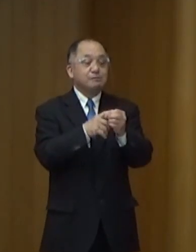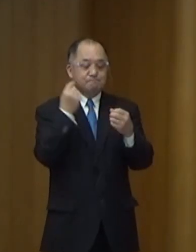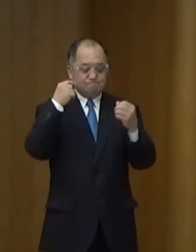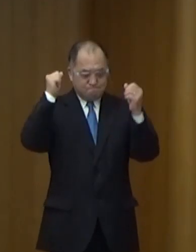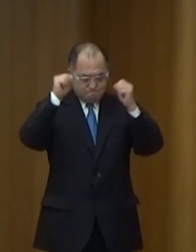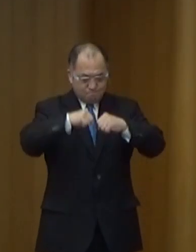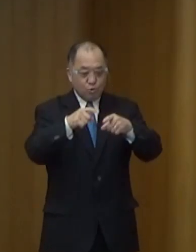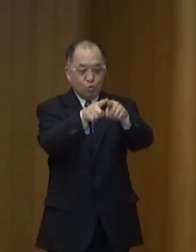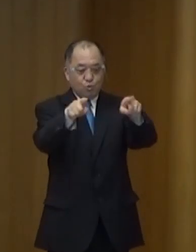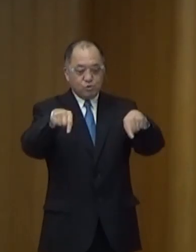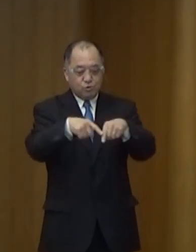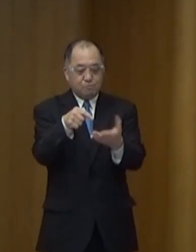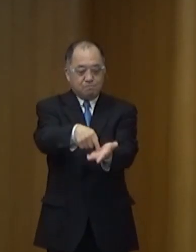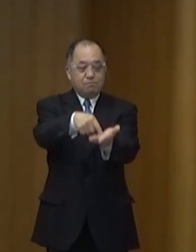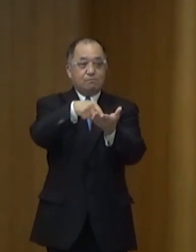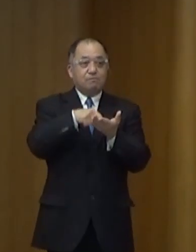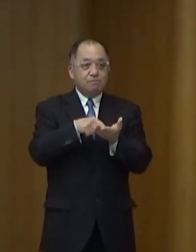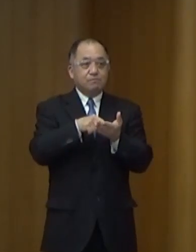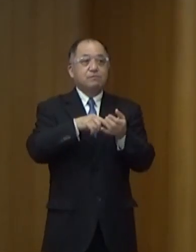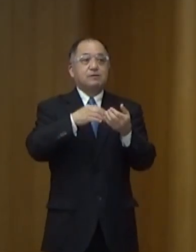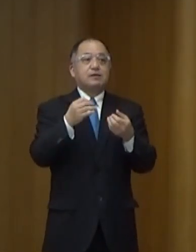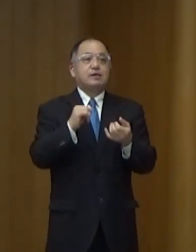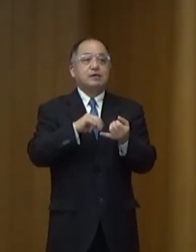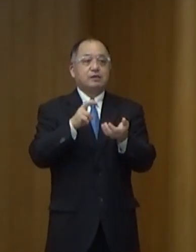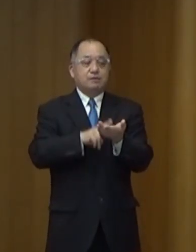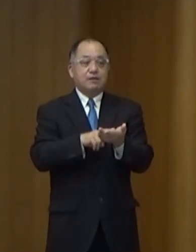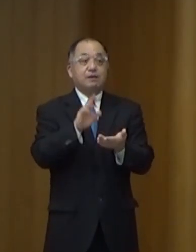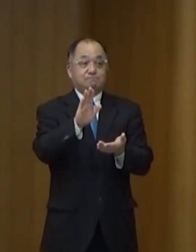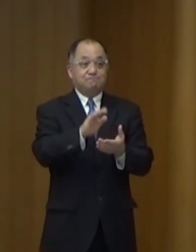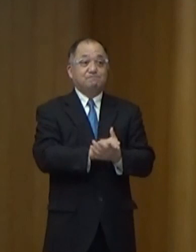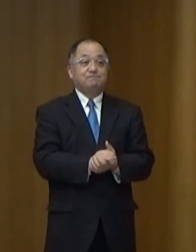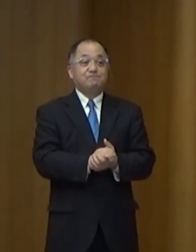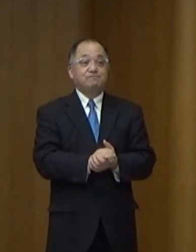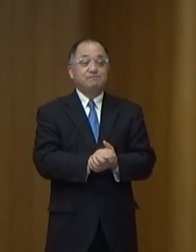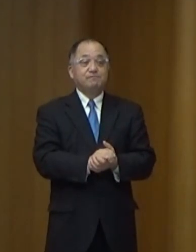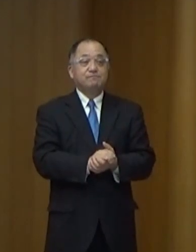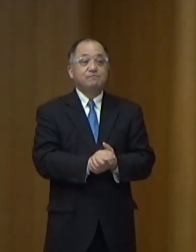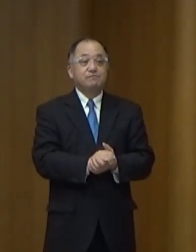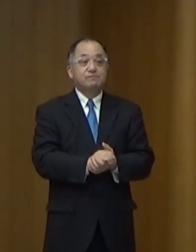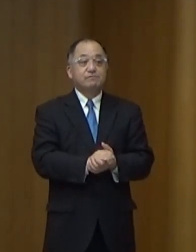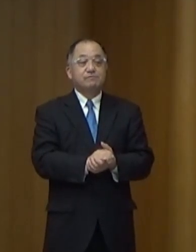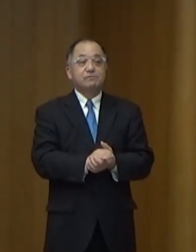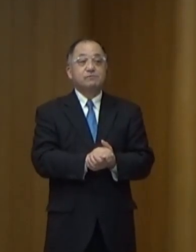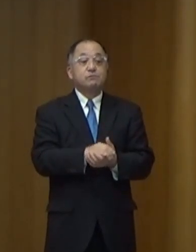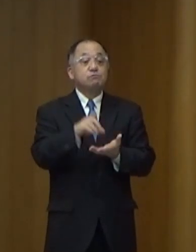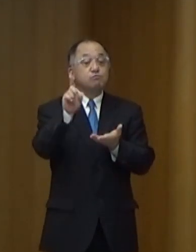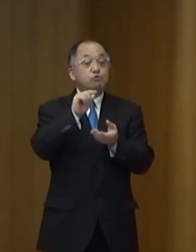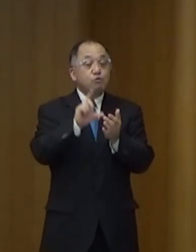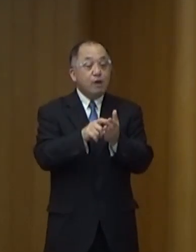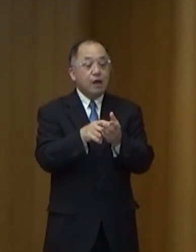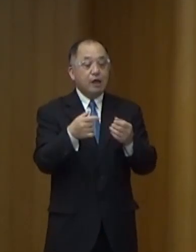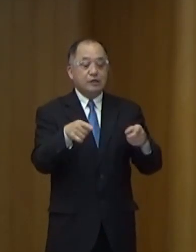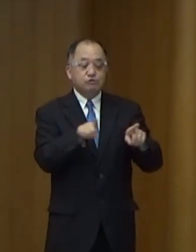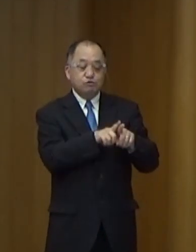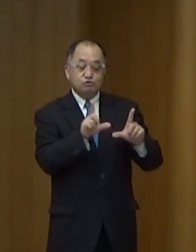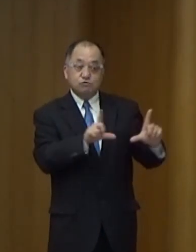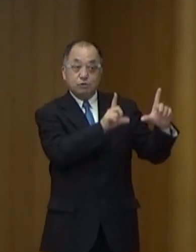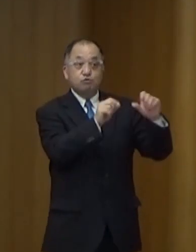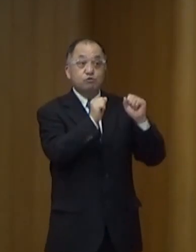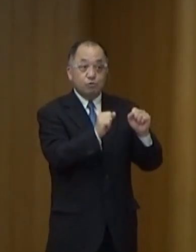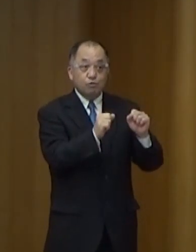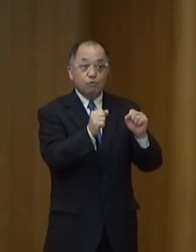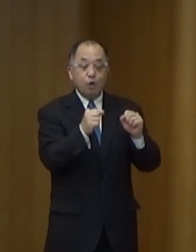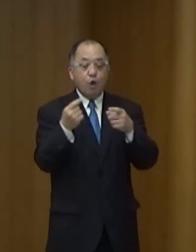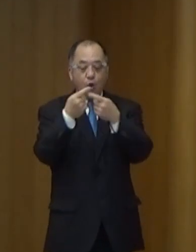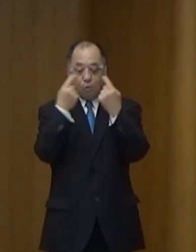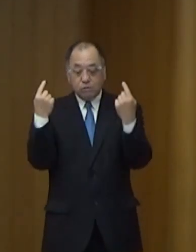を提出をいただくという形になっております。また利用にあたっては同居者の方または個人